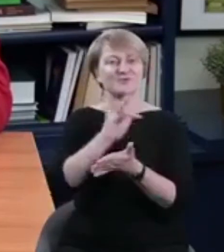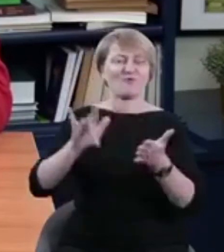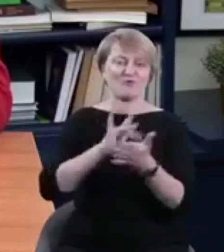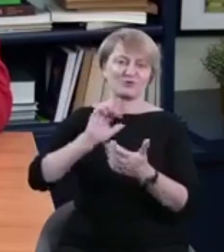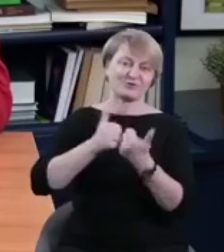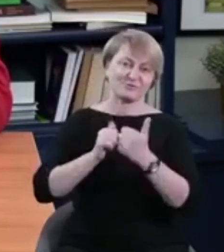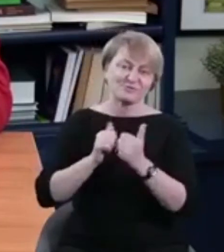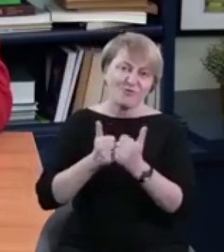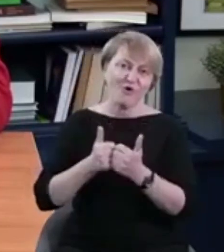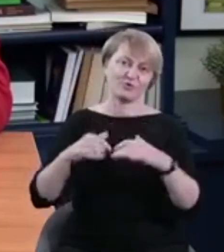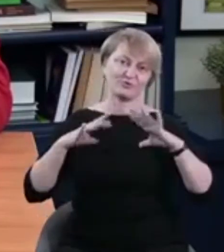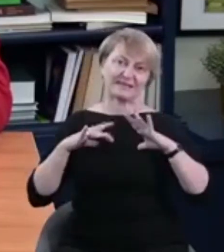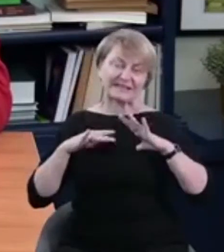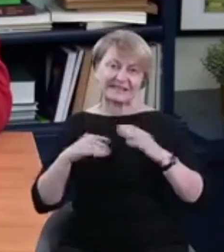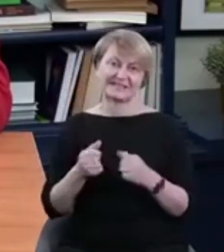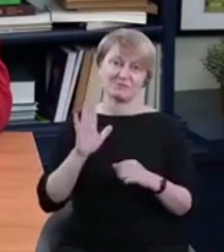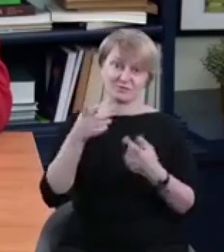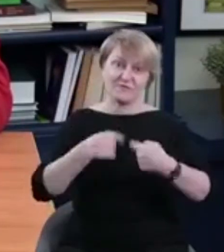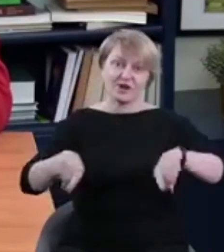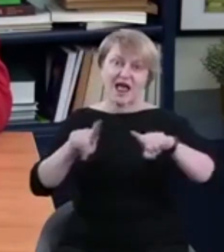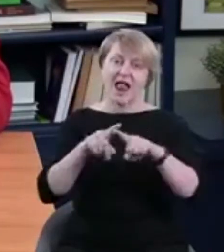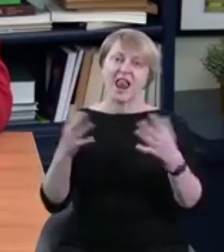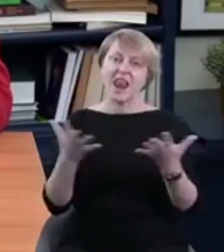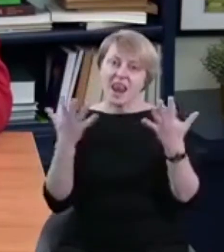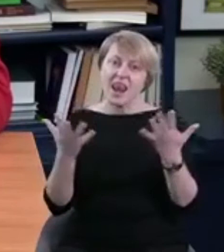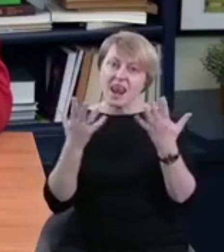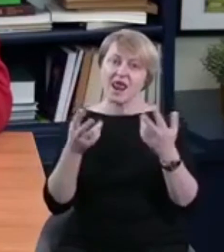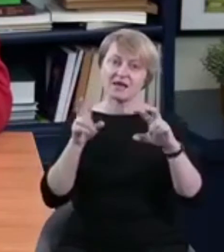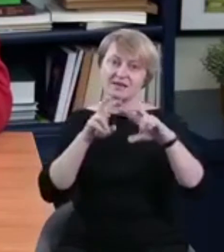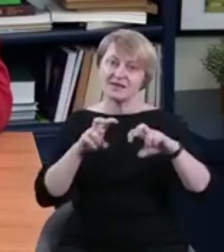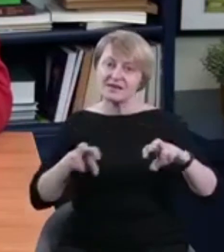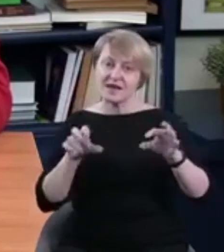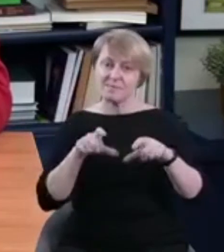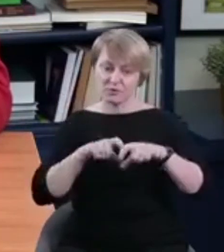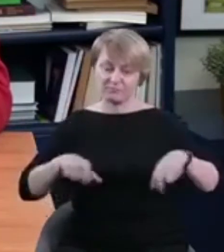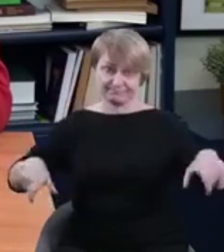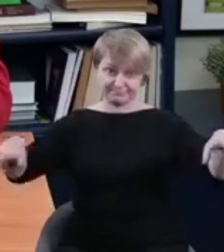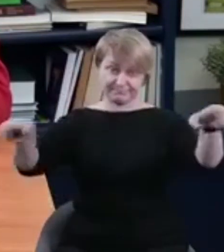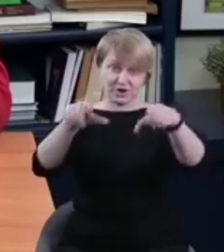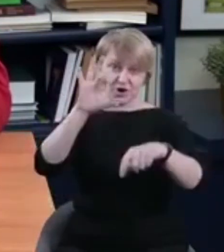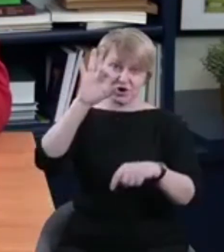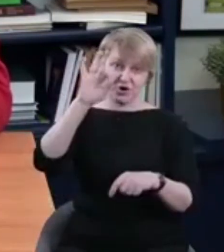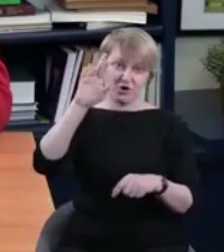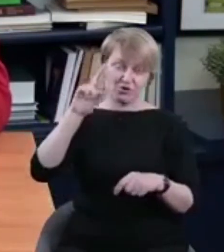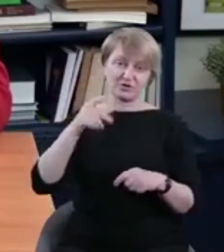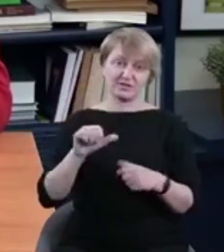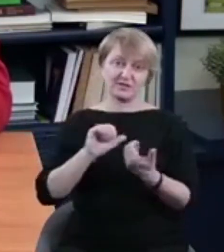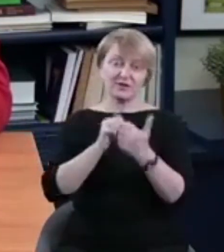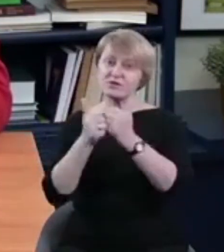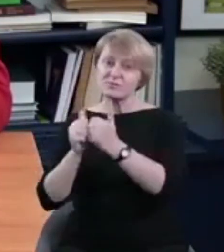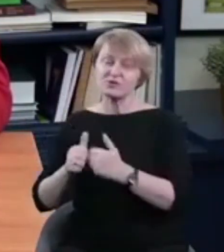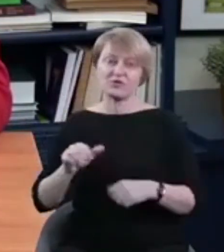tym roku realizować tam lekki remont orlika więc zobaczymy w tym punkcie to pójdziesz tam obiekty sportowe cyklicznie dokąd